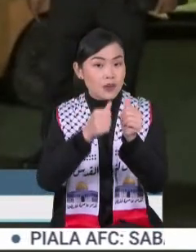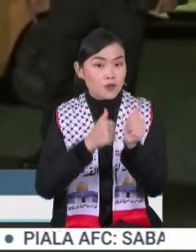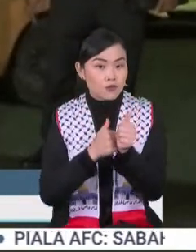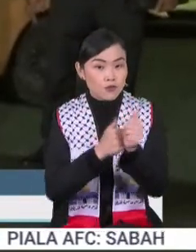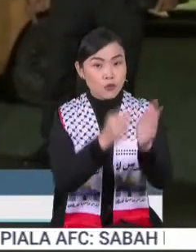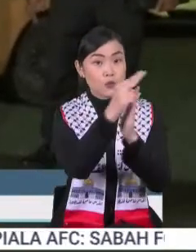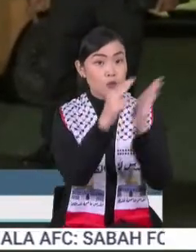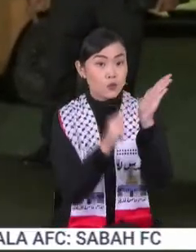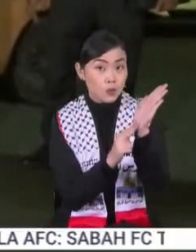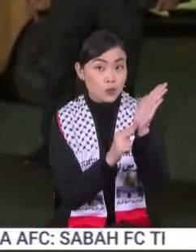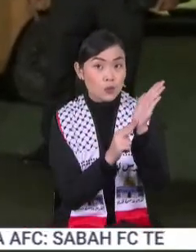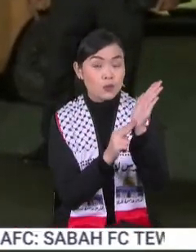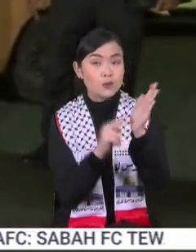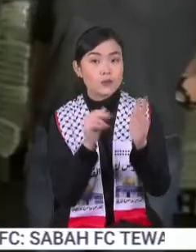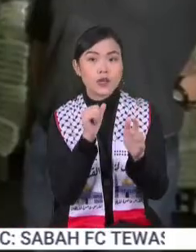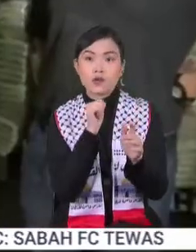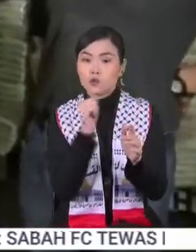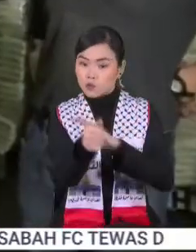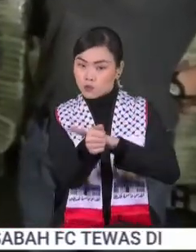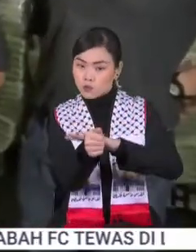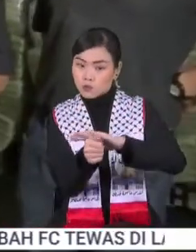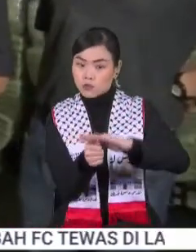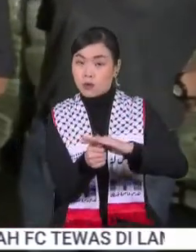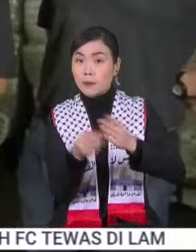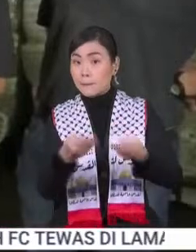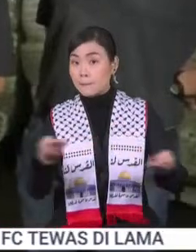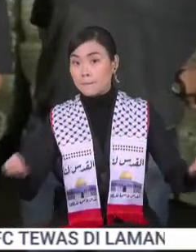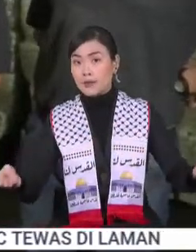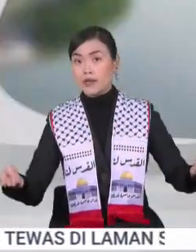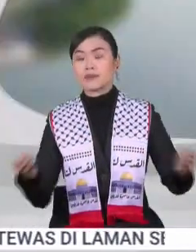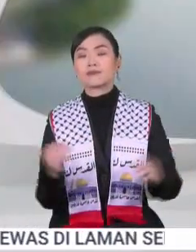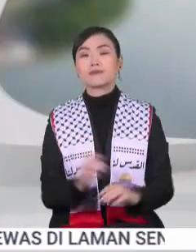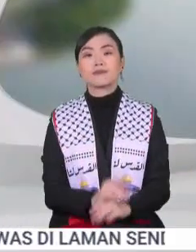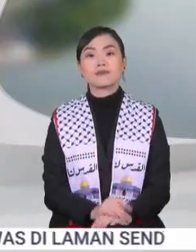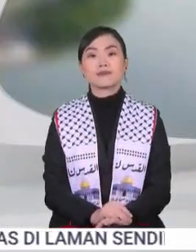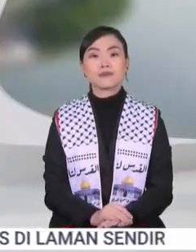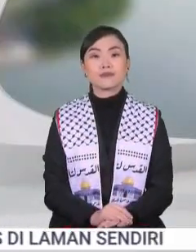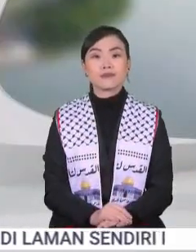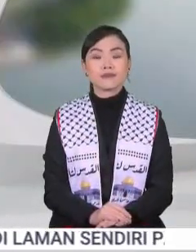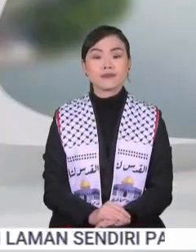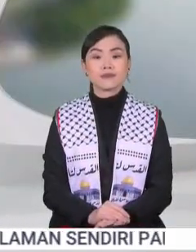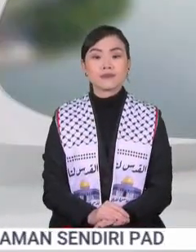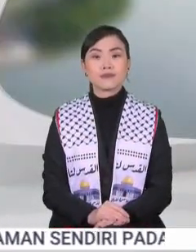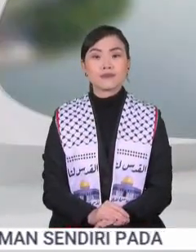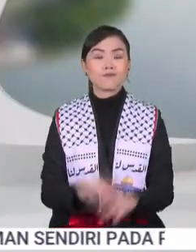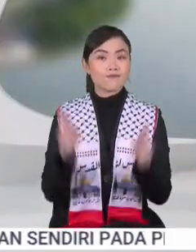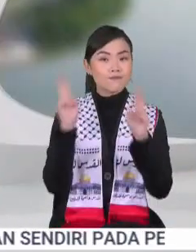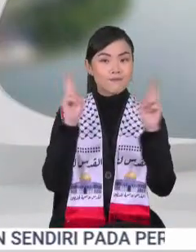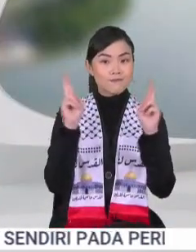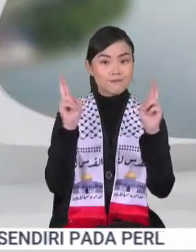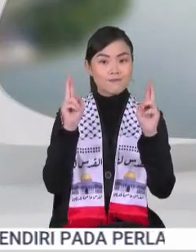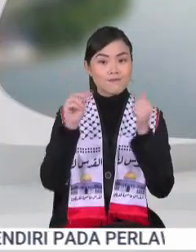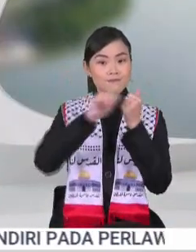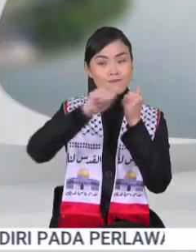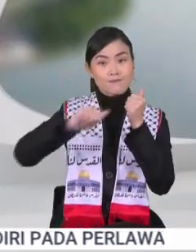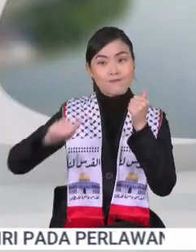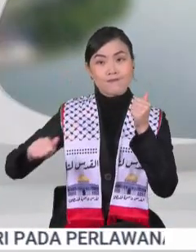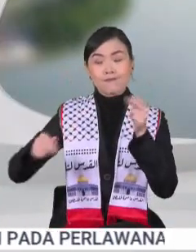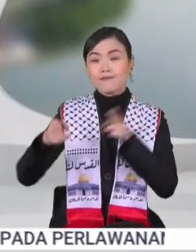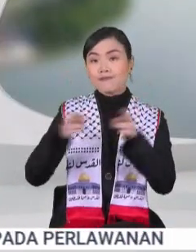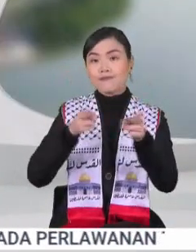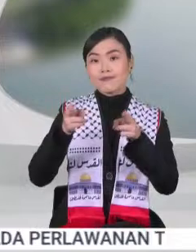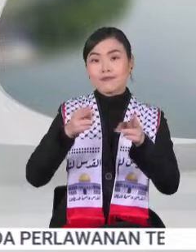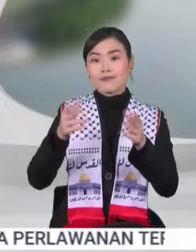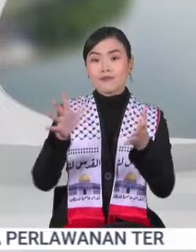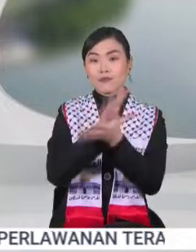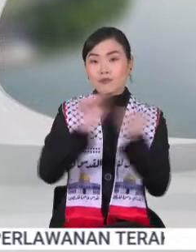undang-undang termasuk tidak menyorok barang kawalan kesiapsiagaan jawatankuasa urusan